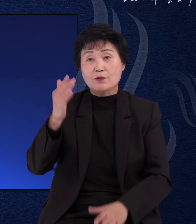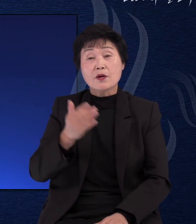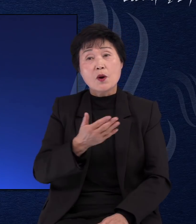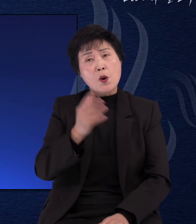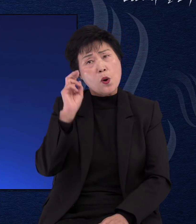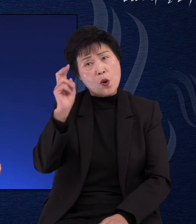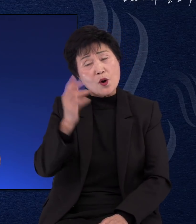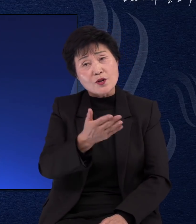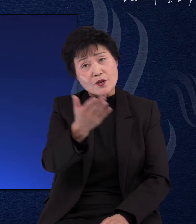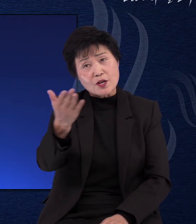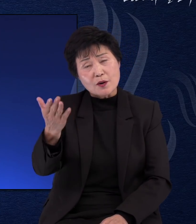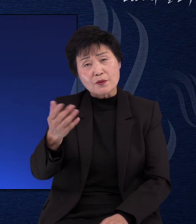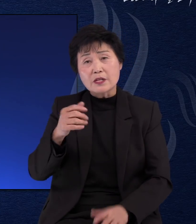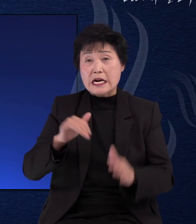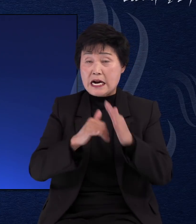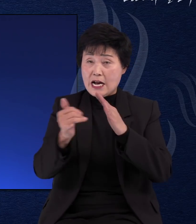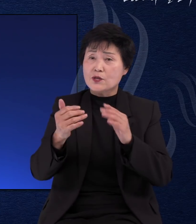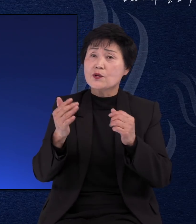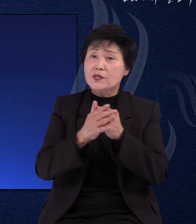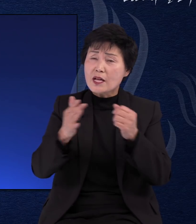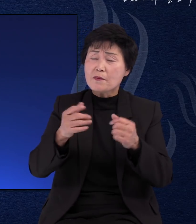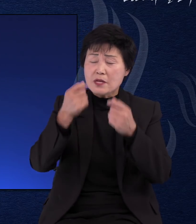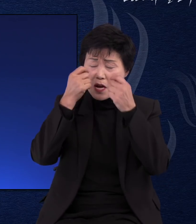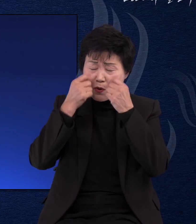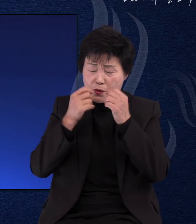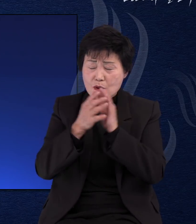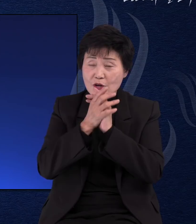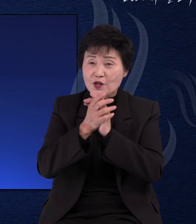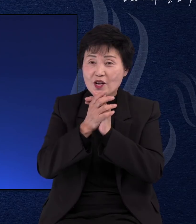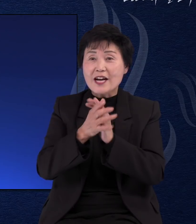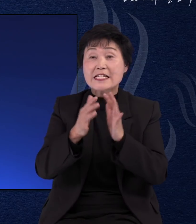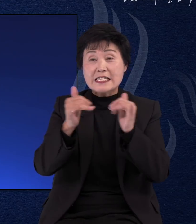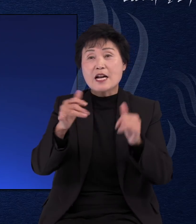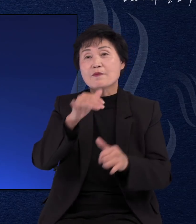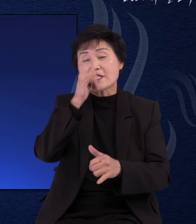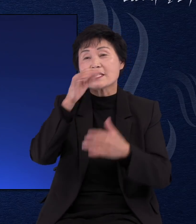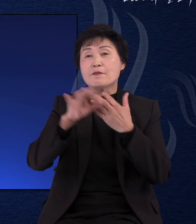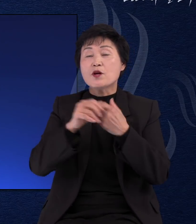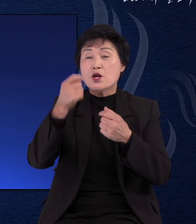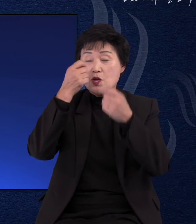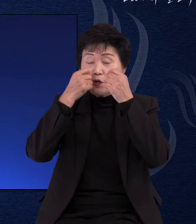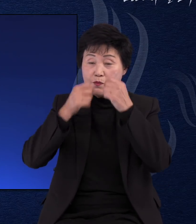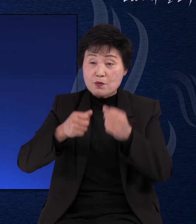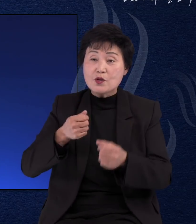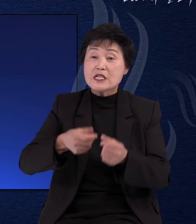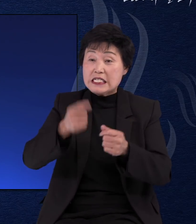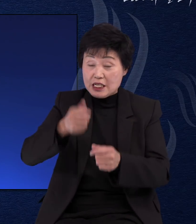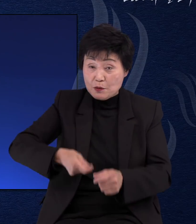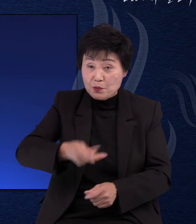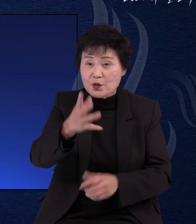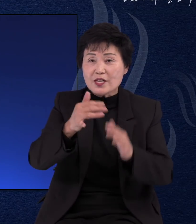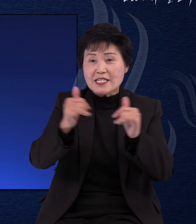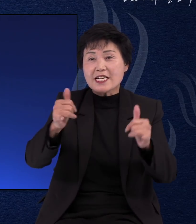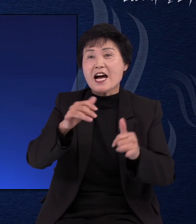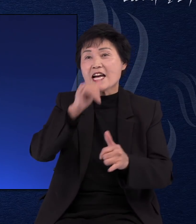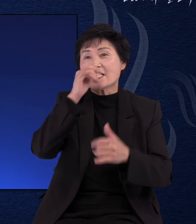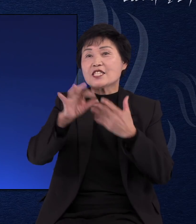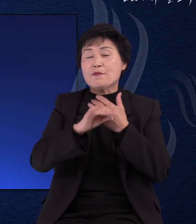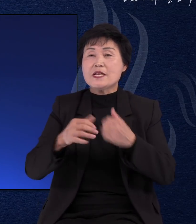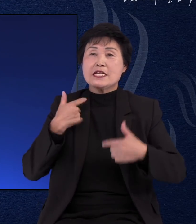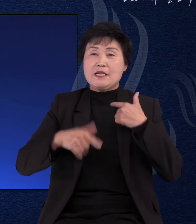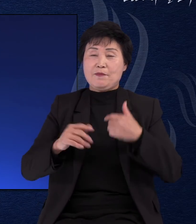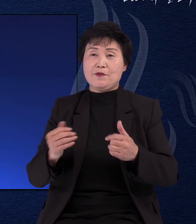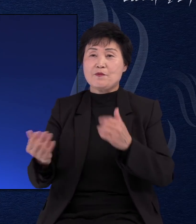하고 계시다면 울며 씨를 뿌리는 자 기쁨으로 단을 거두게 될 줄 믿습니다. 저는 미국에 유학을 가서 21년을 목회를